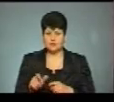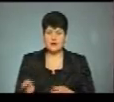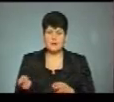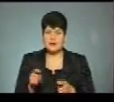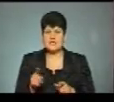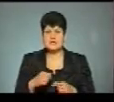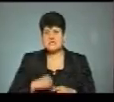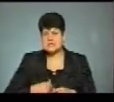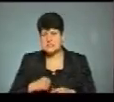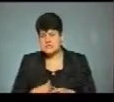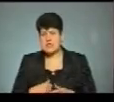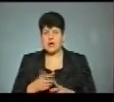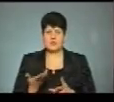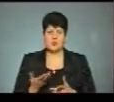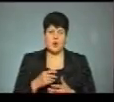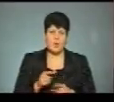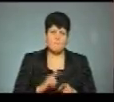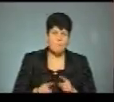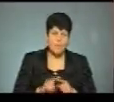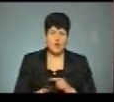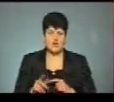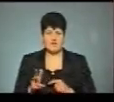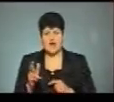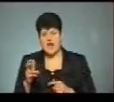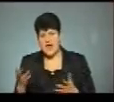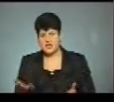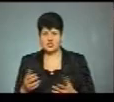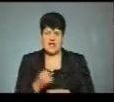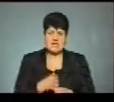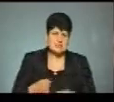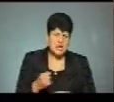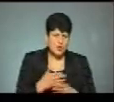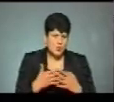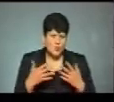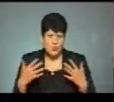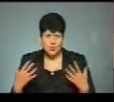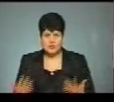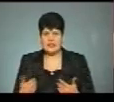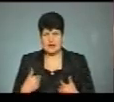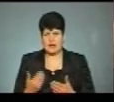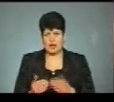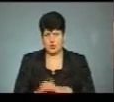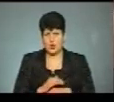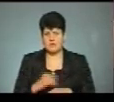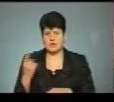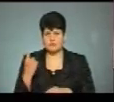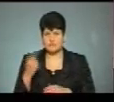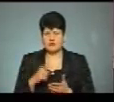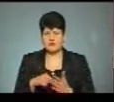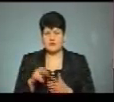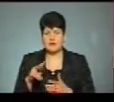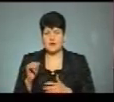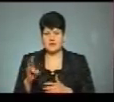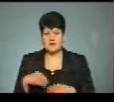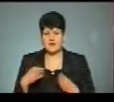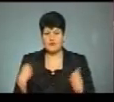мали сало вдома, морква, гречка і закрутки. От, є в нас такий добрий господар в місті Ланівці, дав